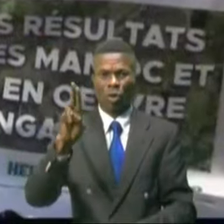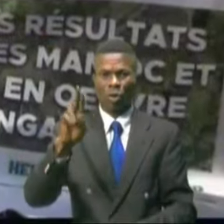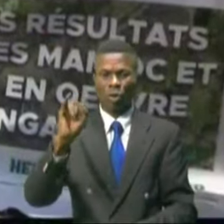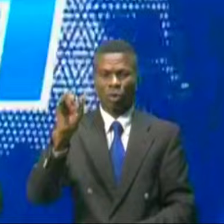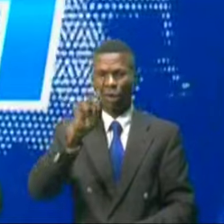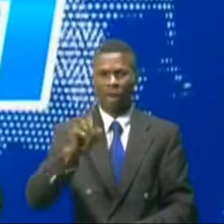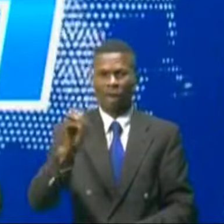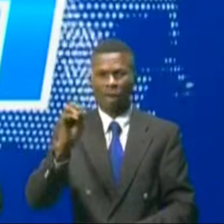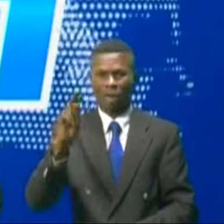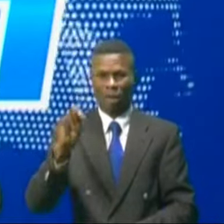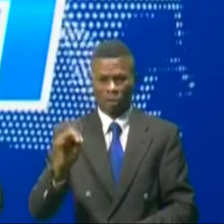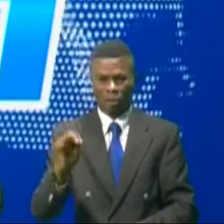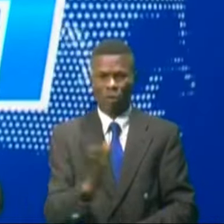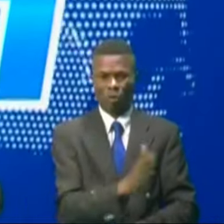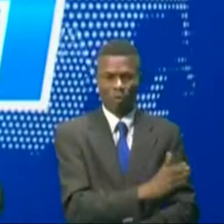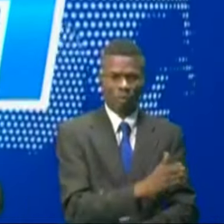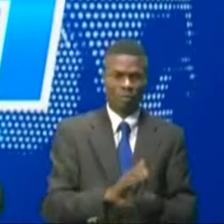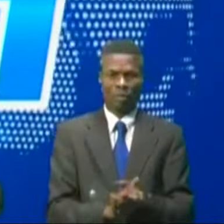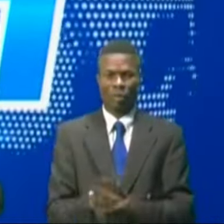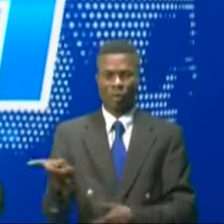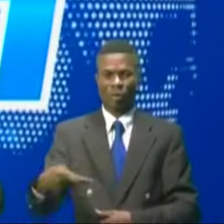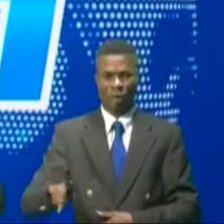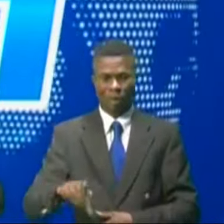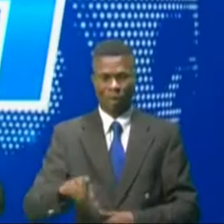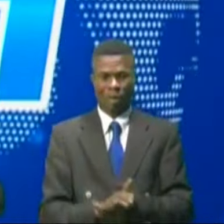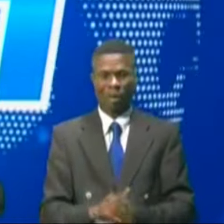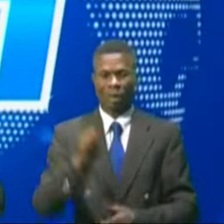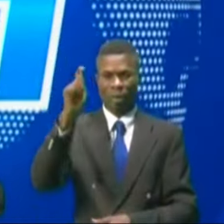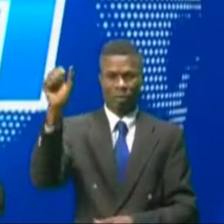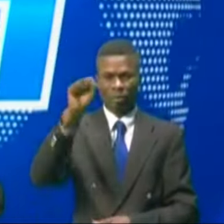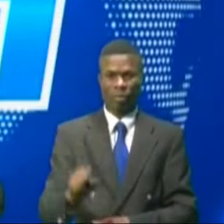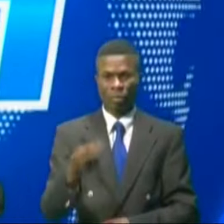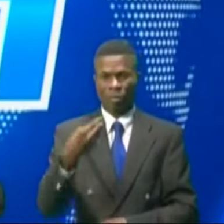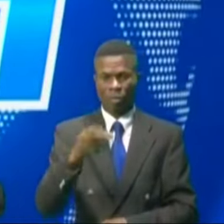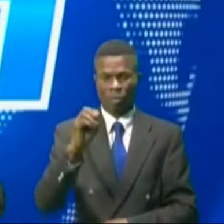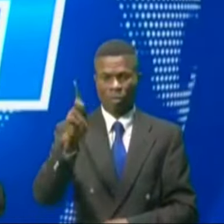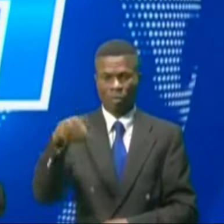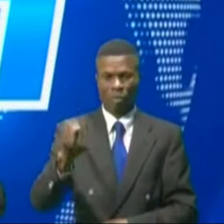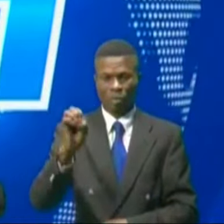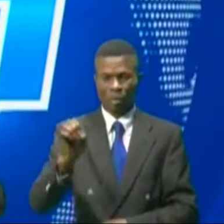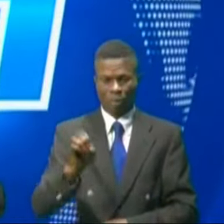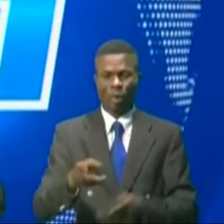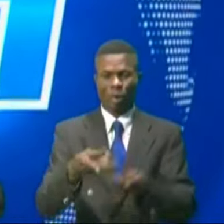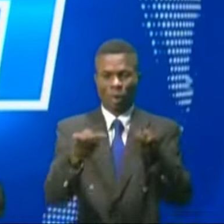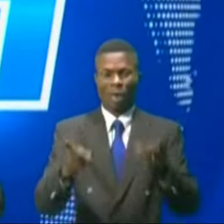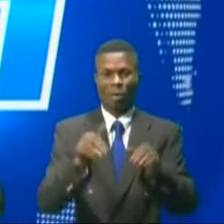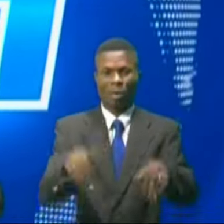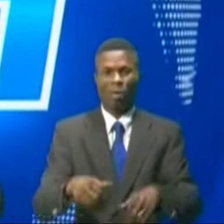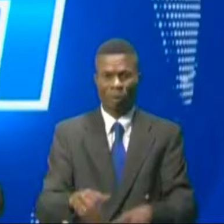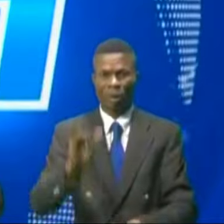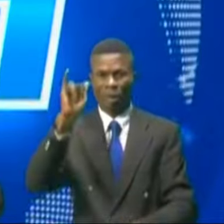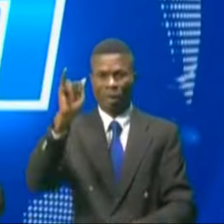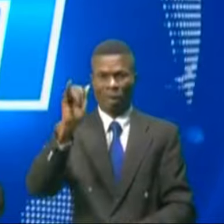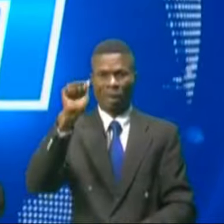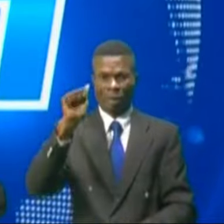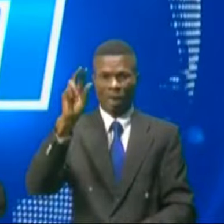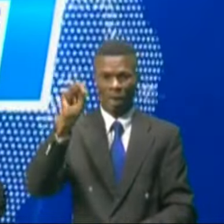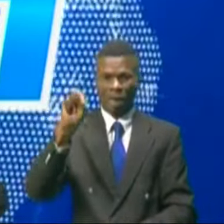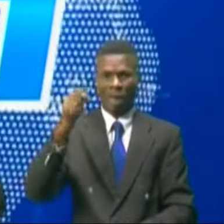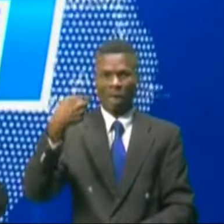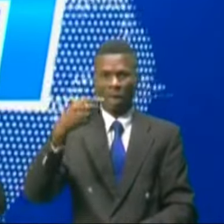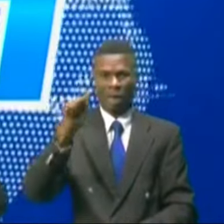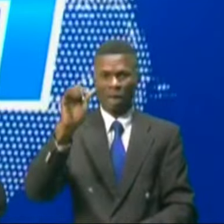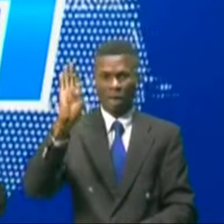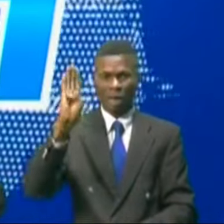d'Ibanda. Dans la province de la Tchopo, le site agricole de Yangambi, également réservoir de la biodiversité,